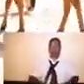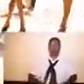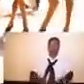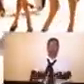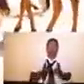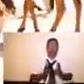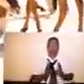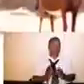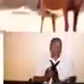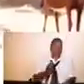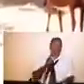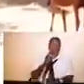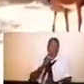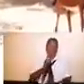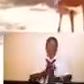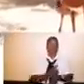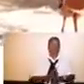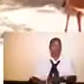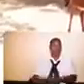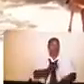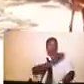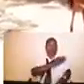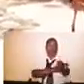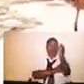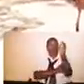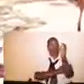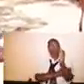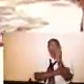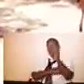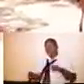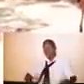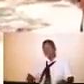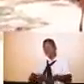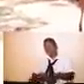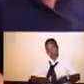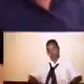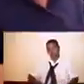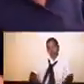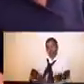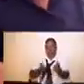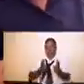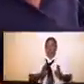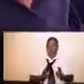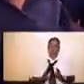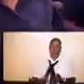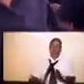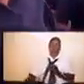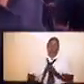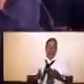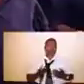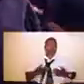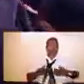mwe owandi waba ngafilia ngafilia mwambi